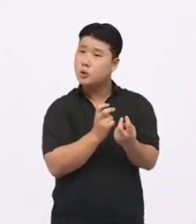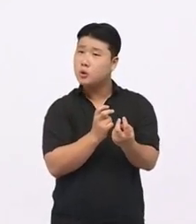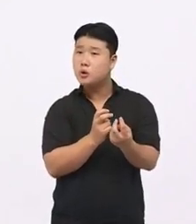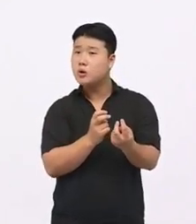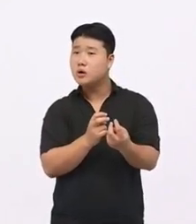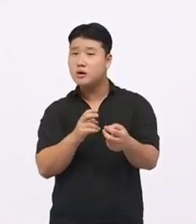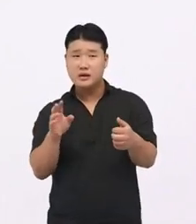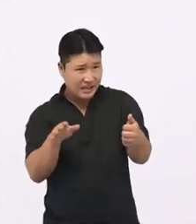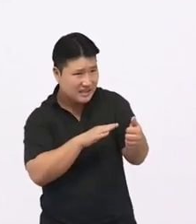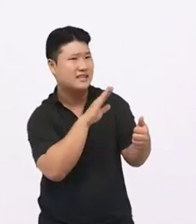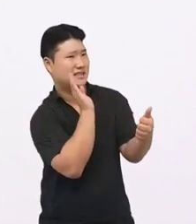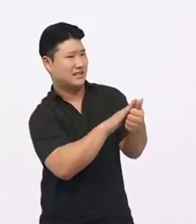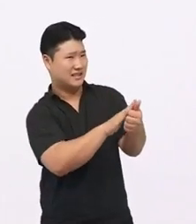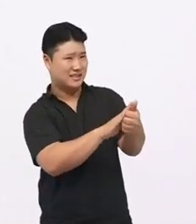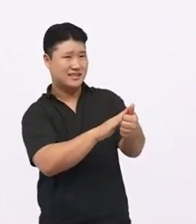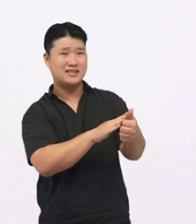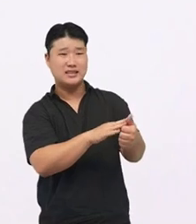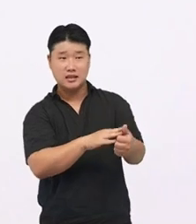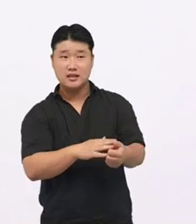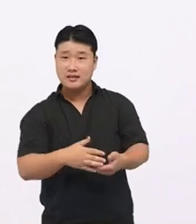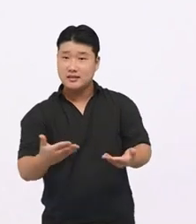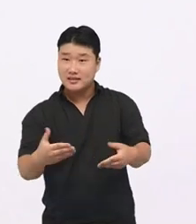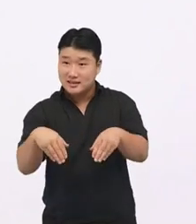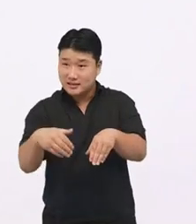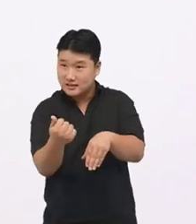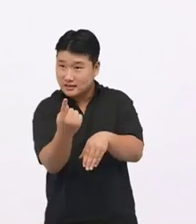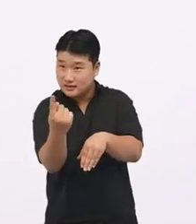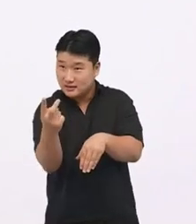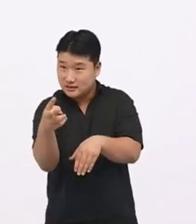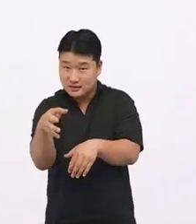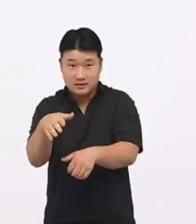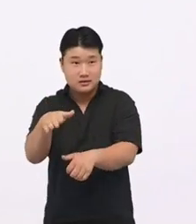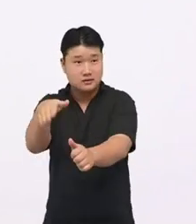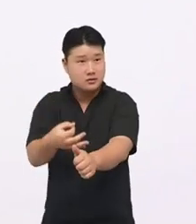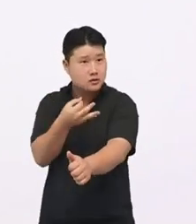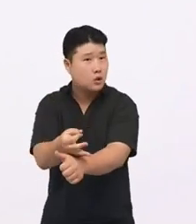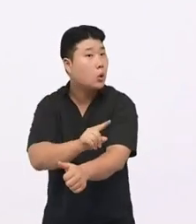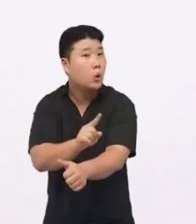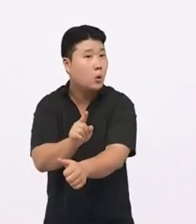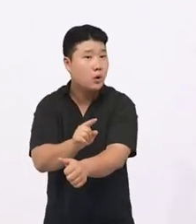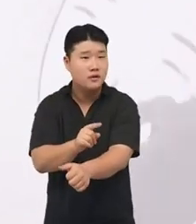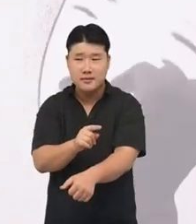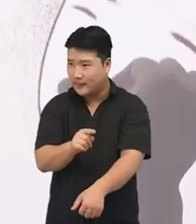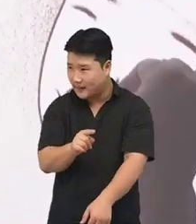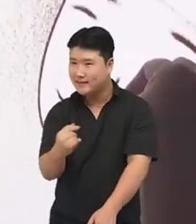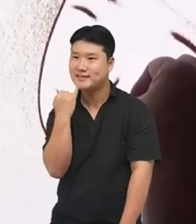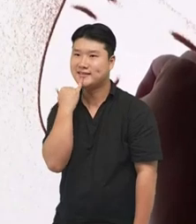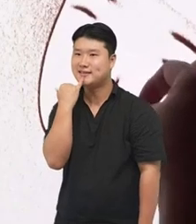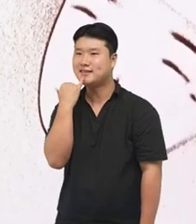거듭니다. 일꾼을 모아 상여매듯이 하면 어떻겠소? 그래, 그 좋은